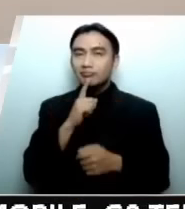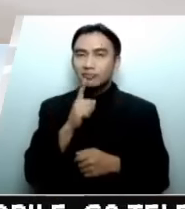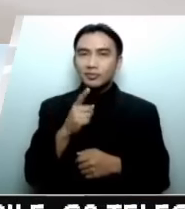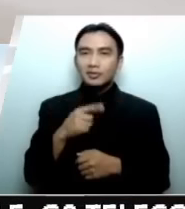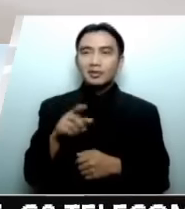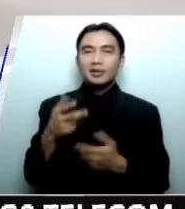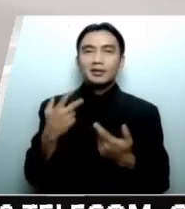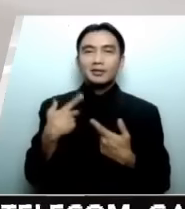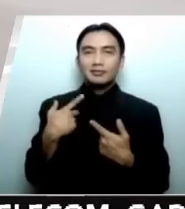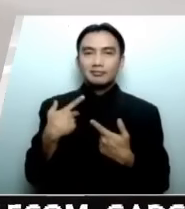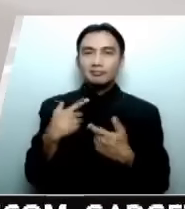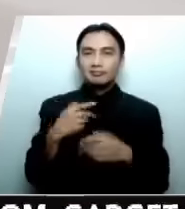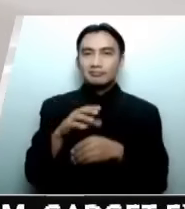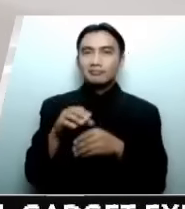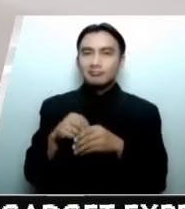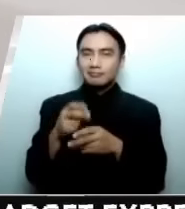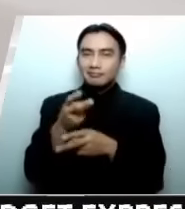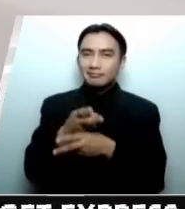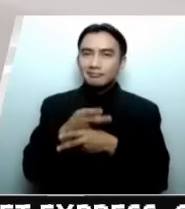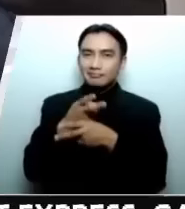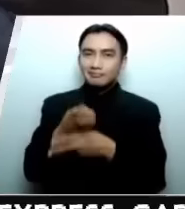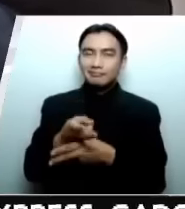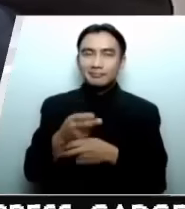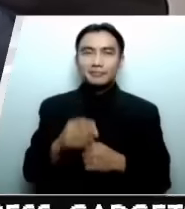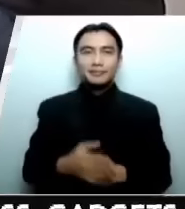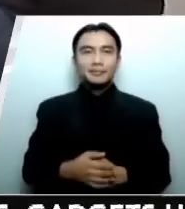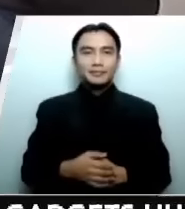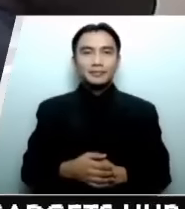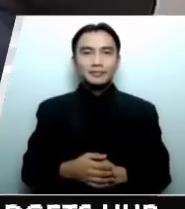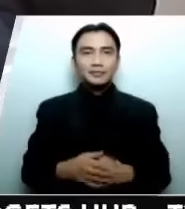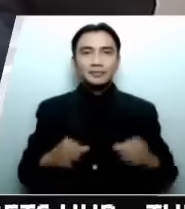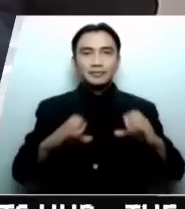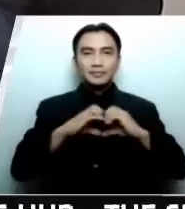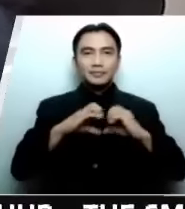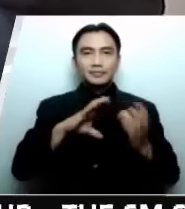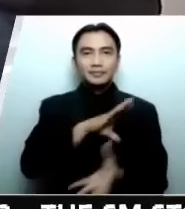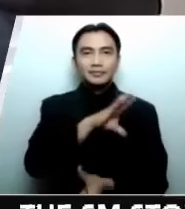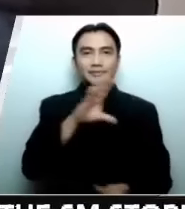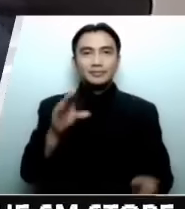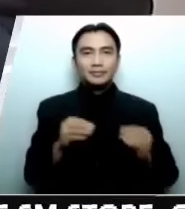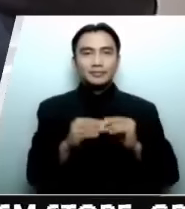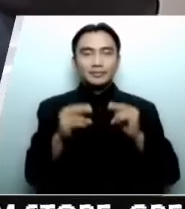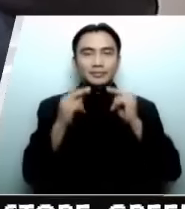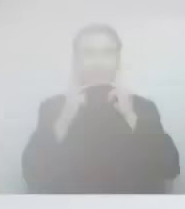yon. Nelson Canlas, nagbabalita para sa GMA Integrated News.